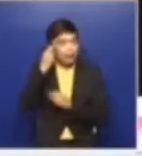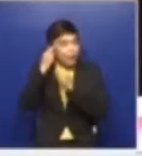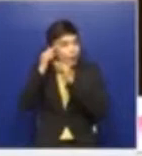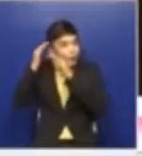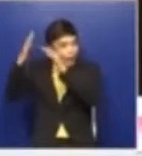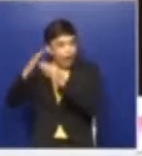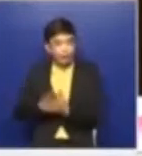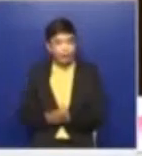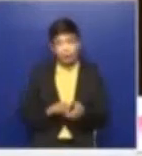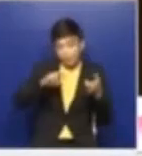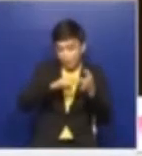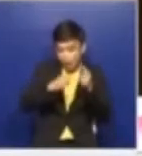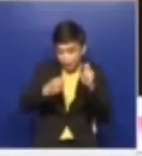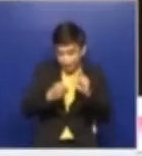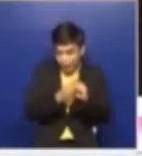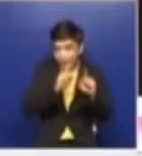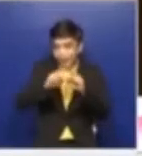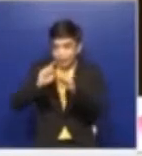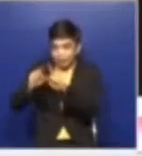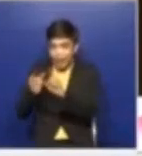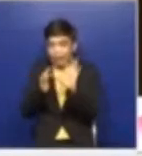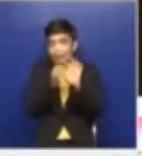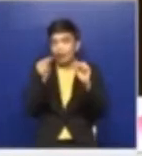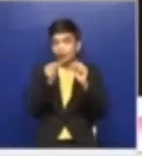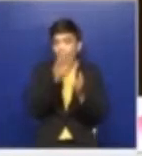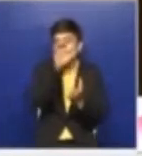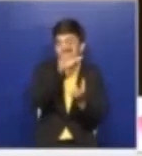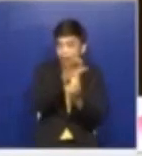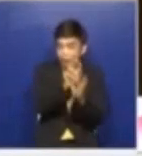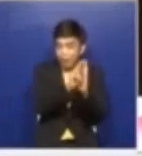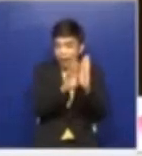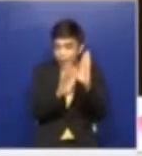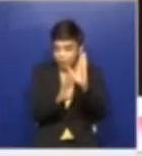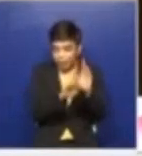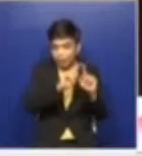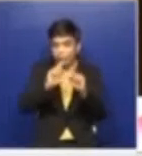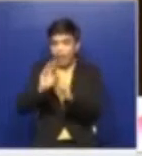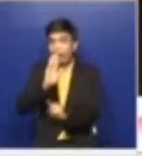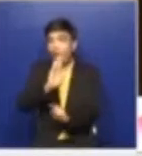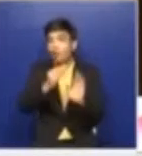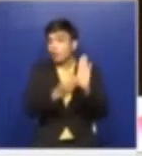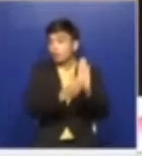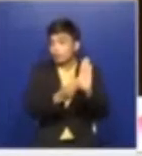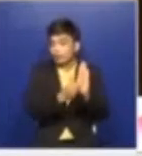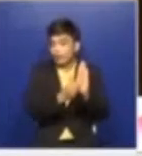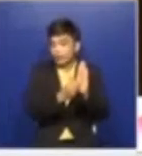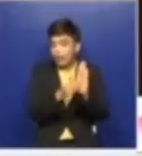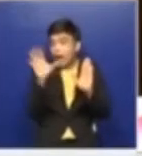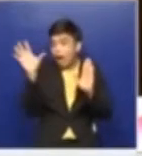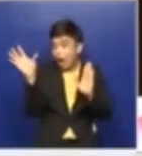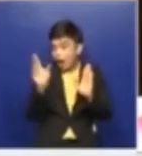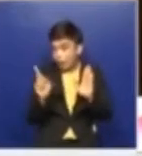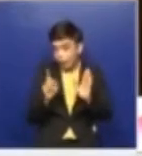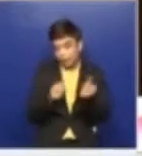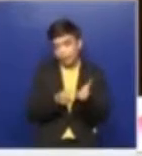การศึกษาปัญหาการบังคับใช้ข้อบัญญัติกรุงเทพมหานครในครั้งนี้จะนำการแก้ไข